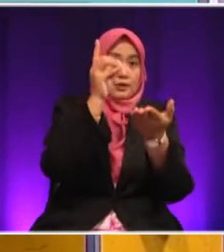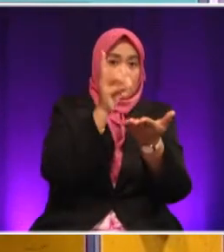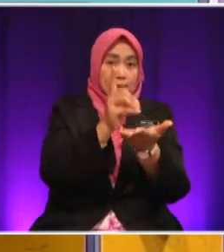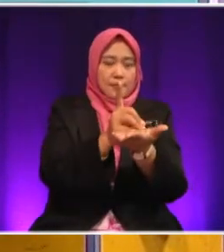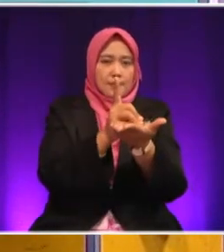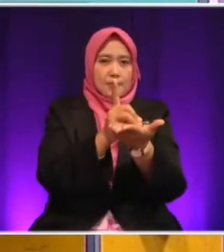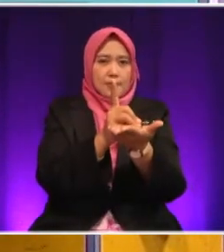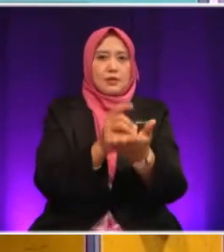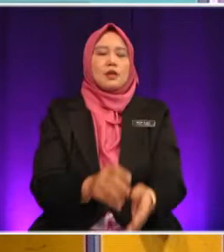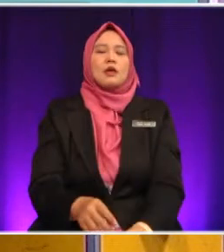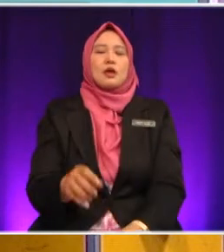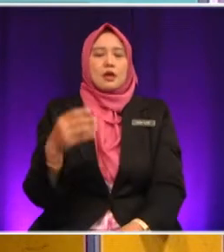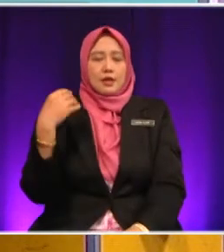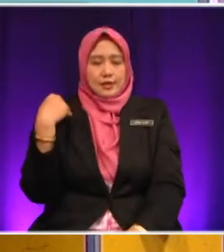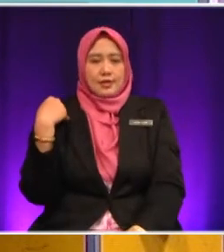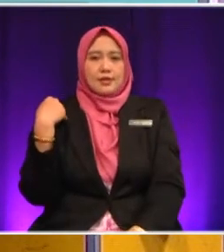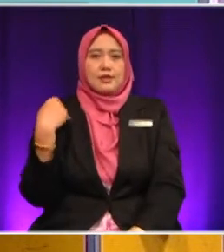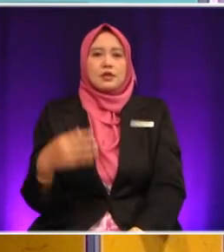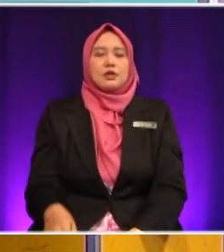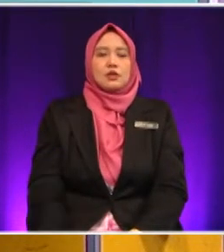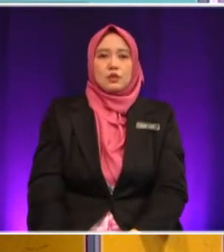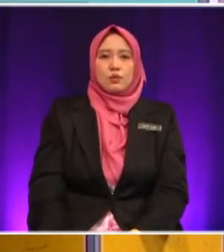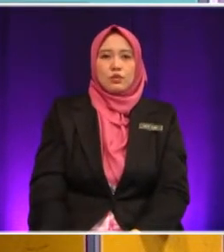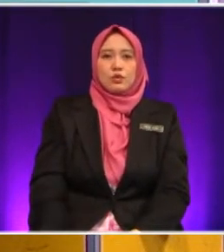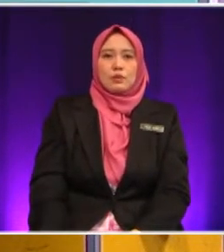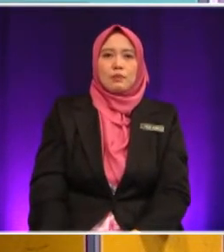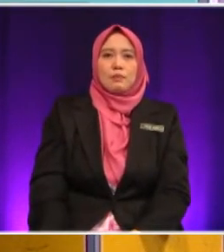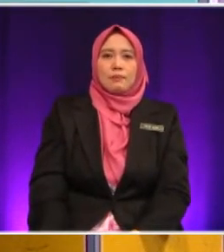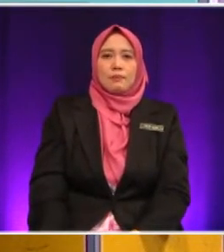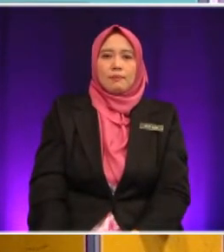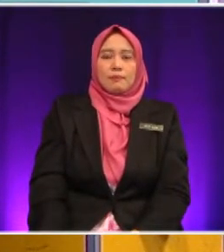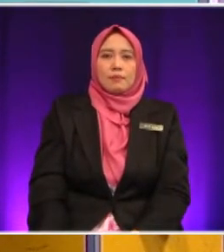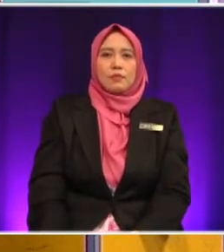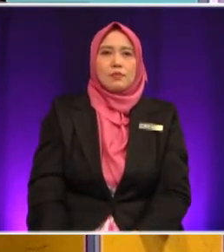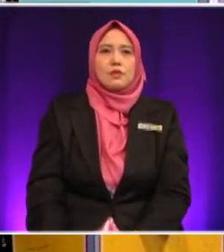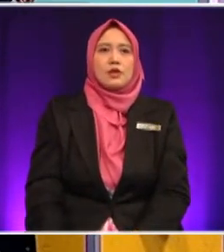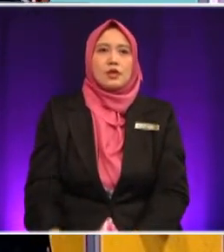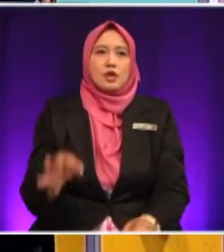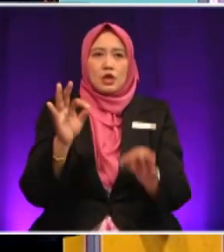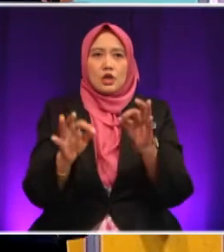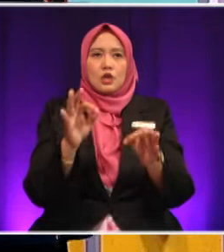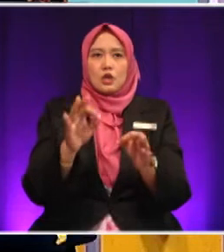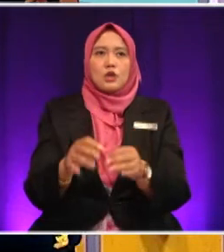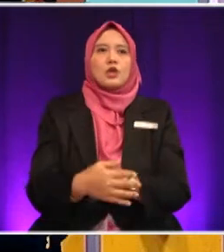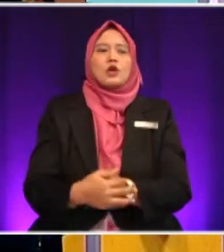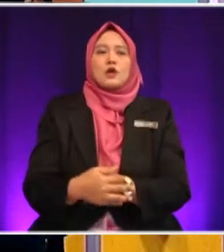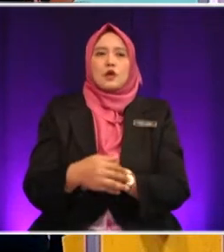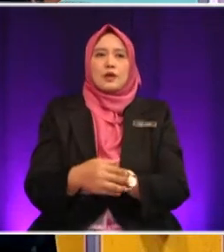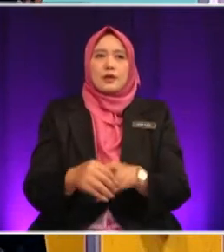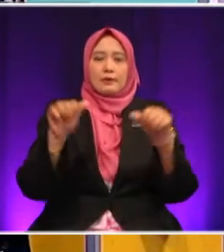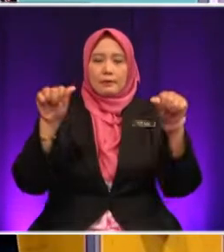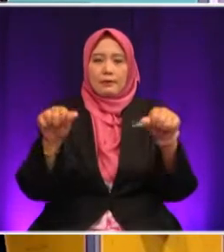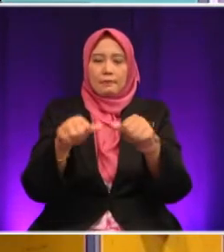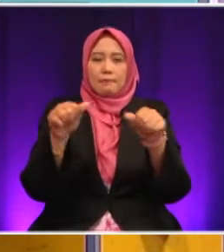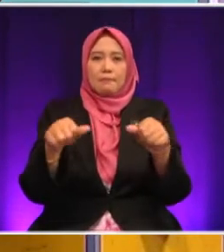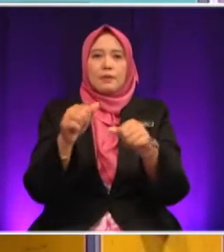membangunkan seperti ini lebih kurang aplikasi dalam kajian update Tak Semestinya bangunkan aplikasi dalam